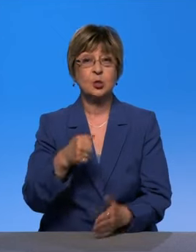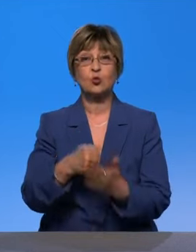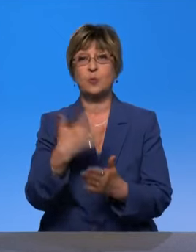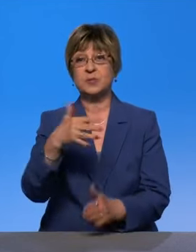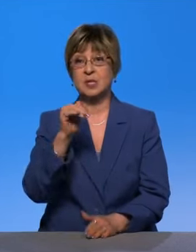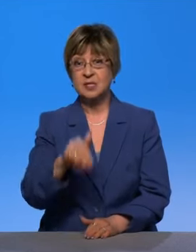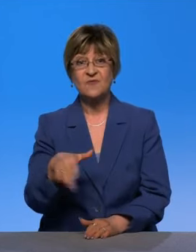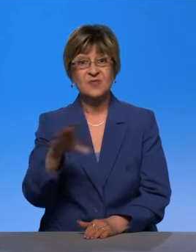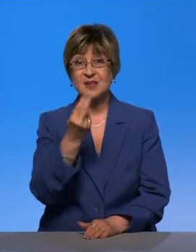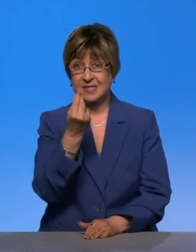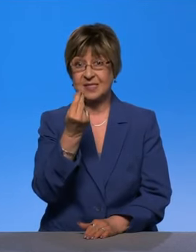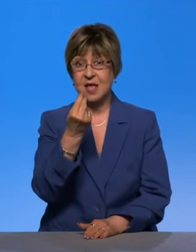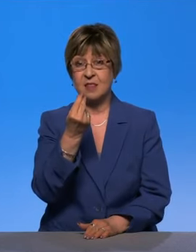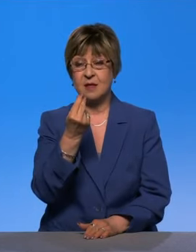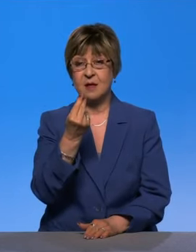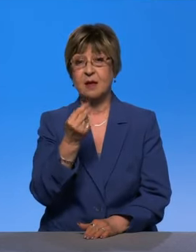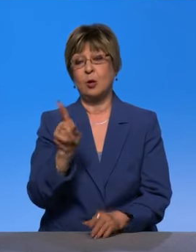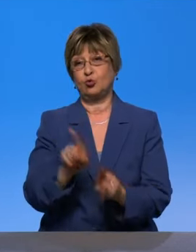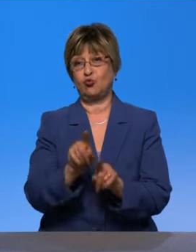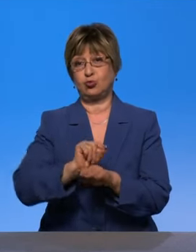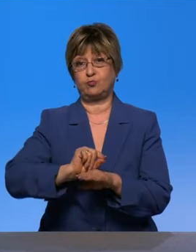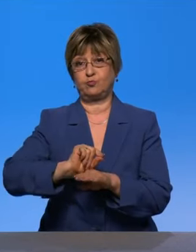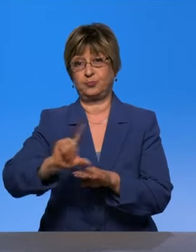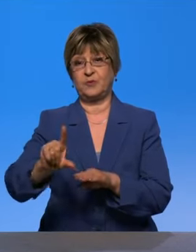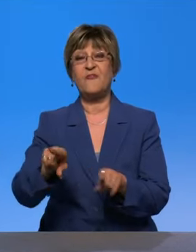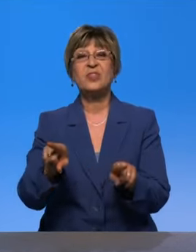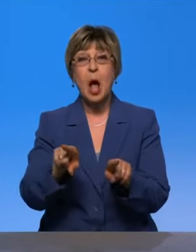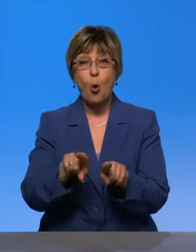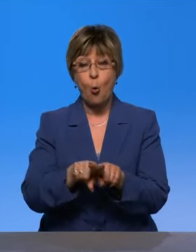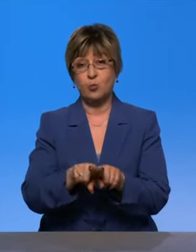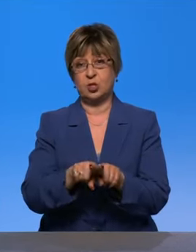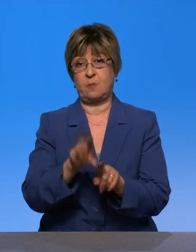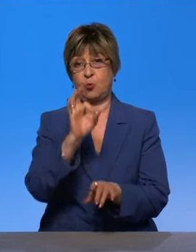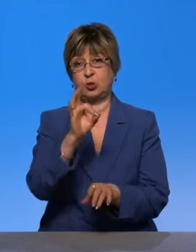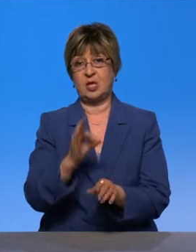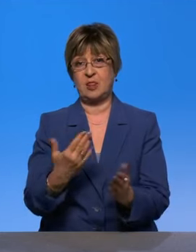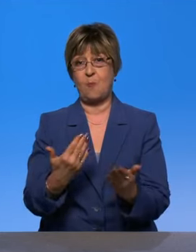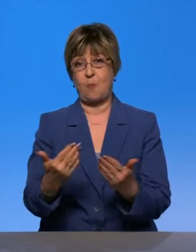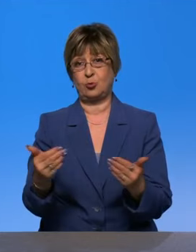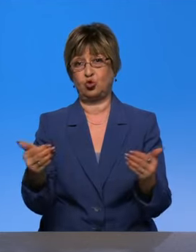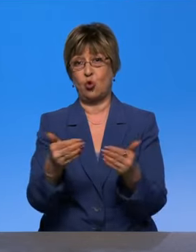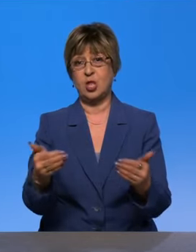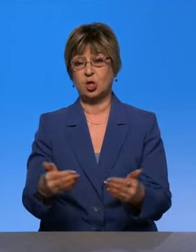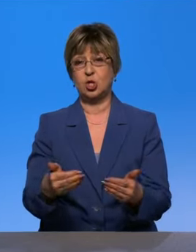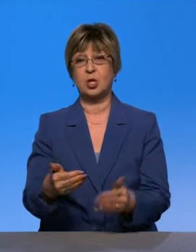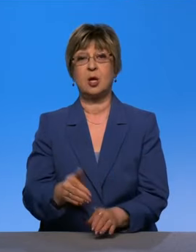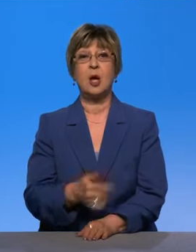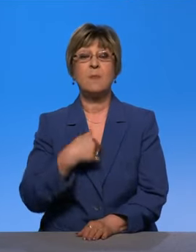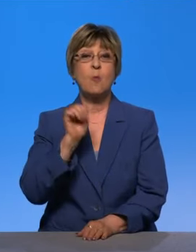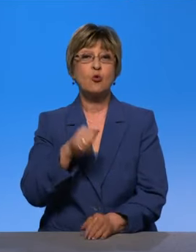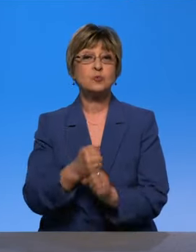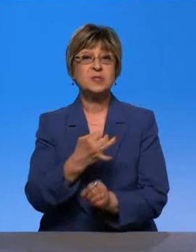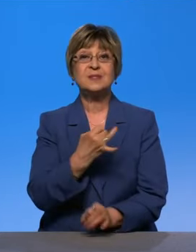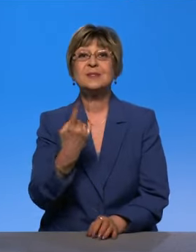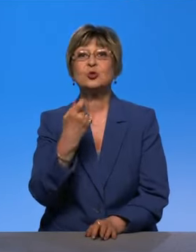цены, соответственно, повысятся в точно таком же соотношении. Мы можем прожиточный минимум сделать 100